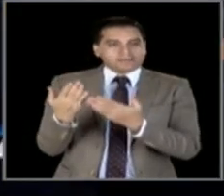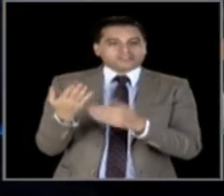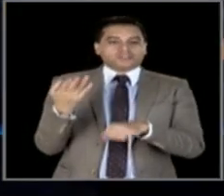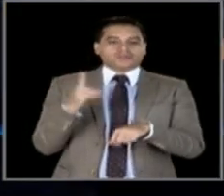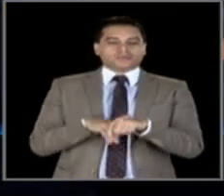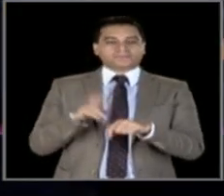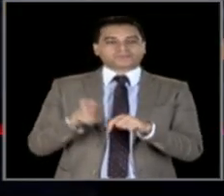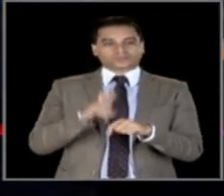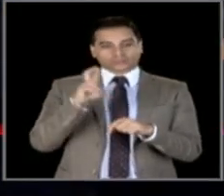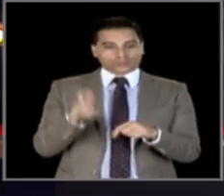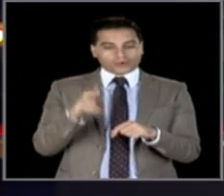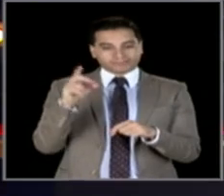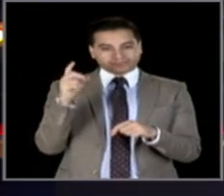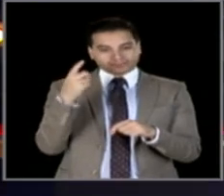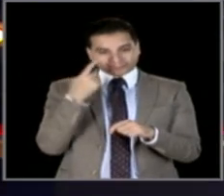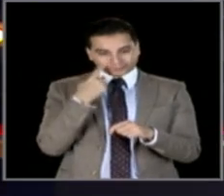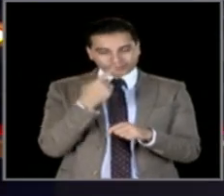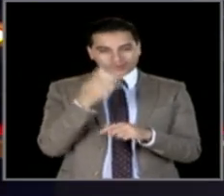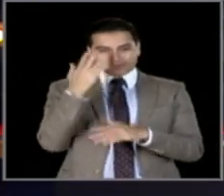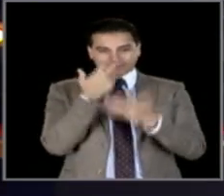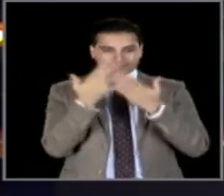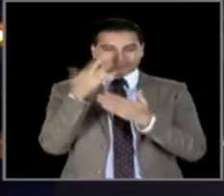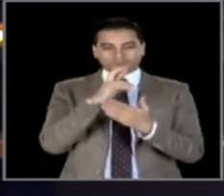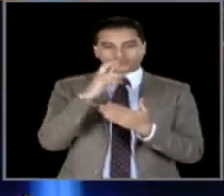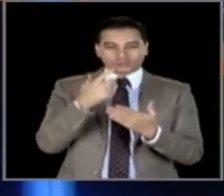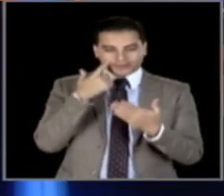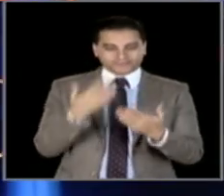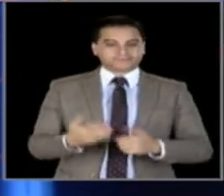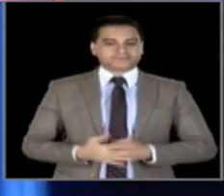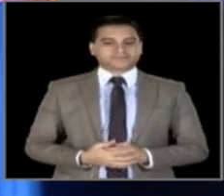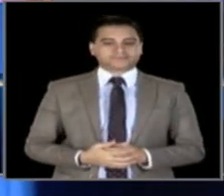وعندكم سؤال في التاريخ. تاريخ وسؤال.